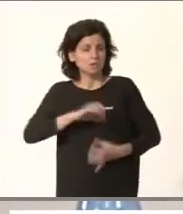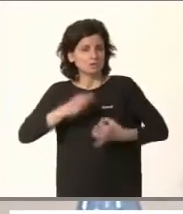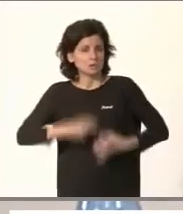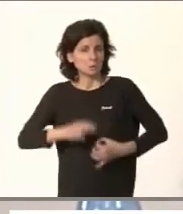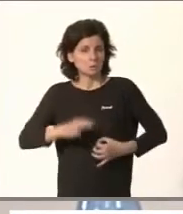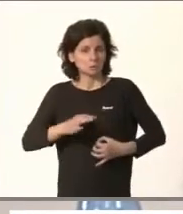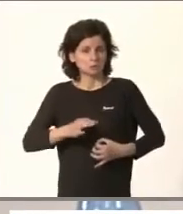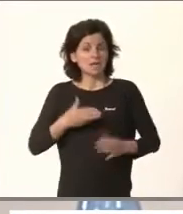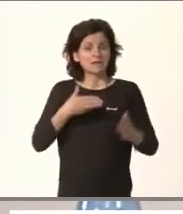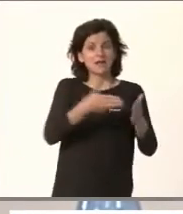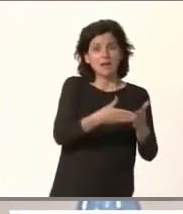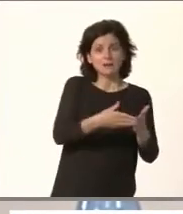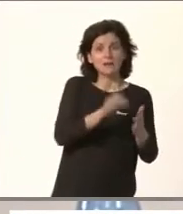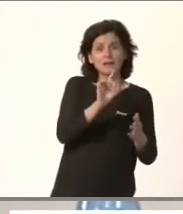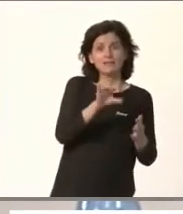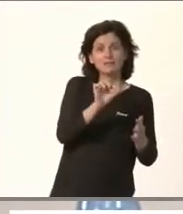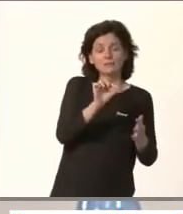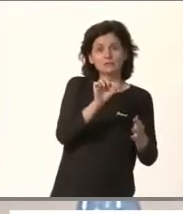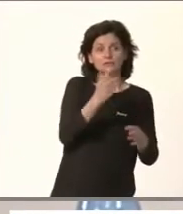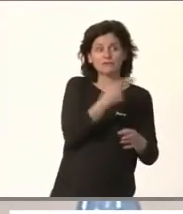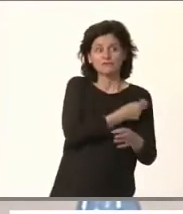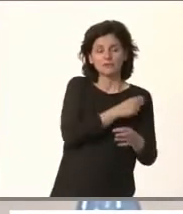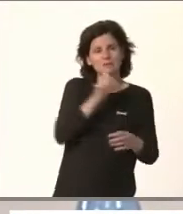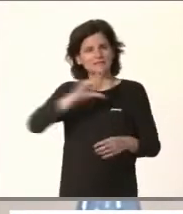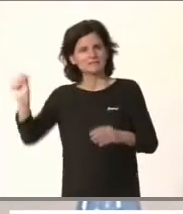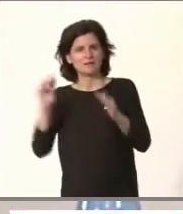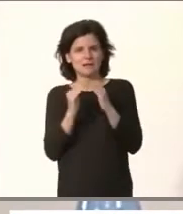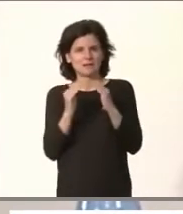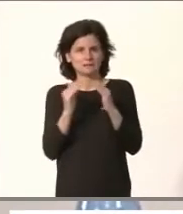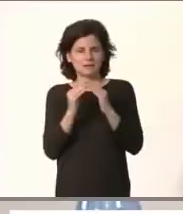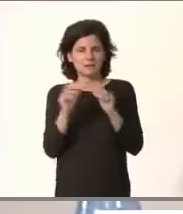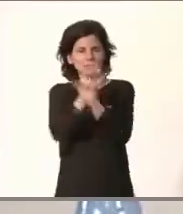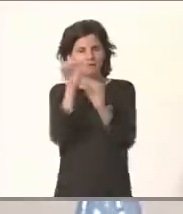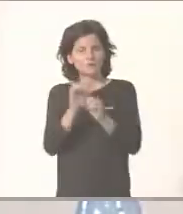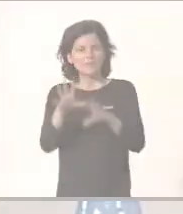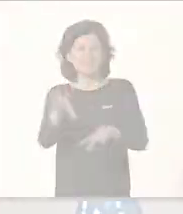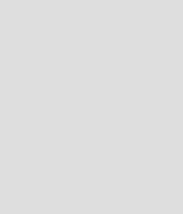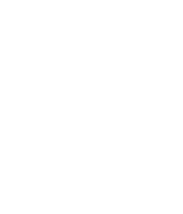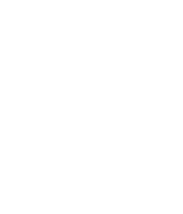quart d'hora vacunats i a casa. Són dues maneres d'entendre-ho.